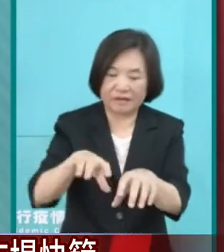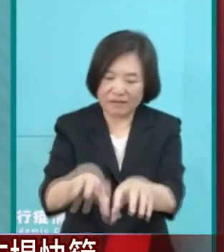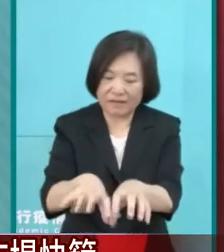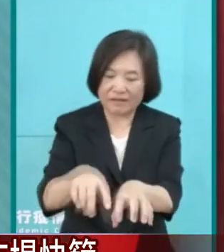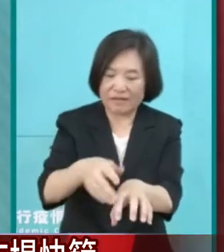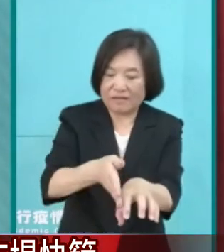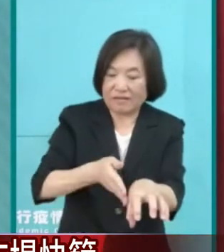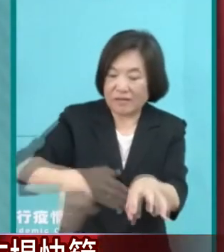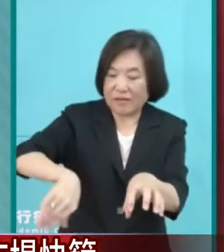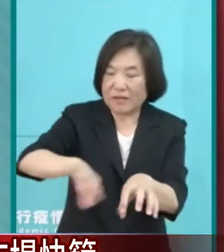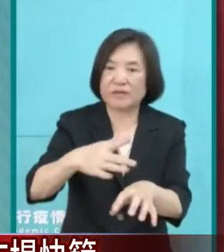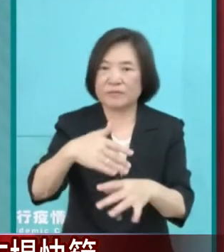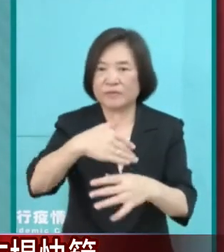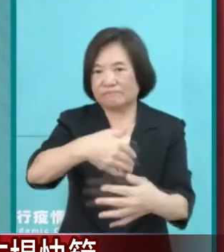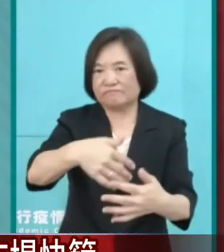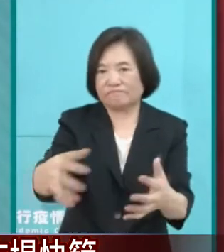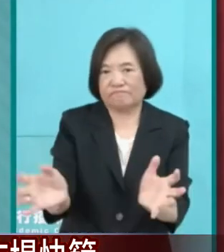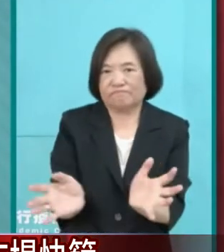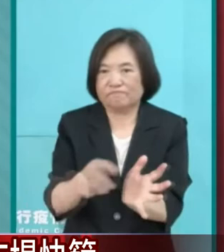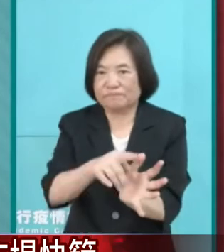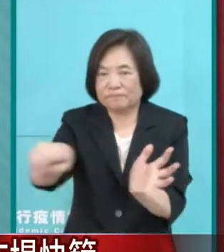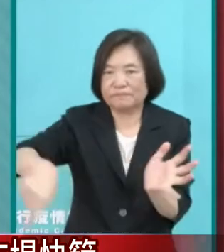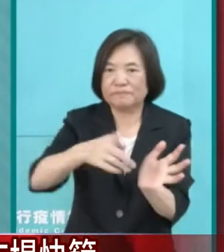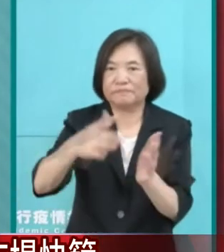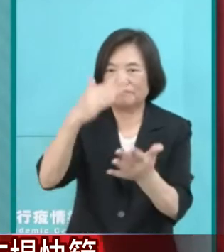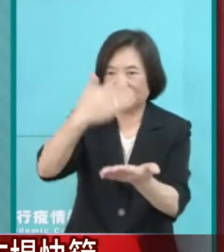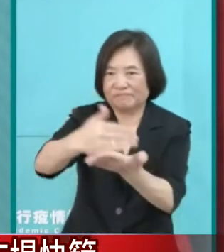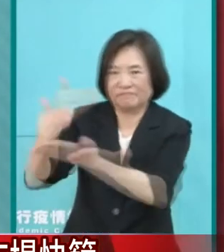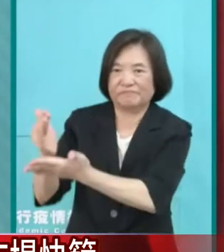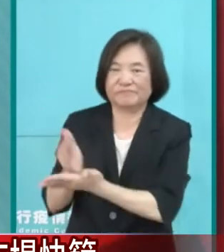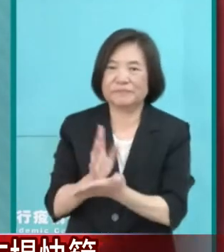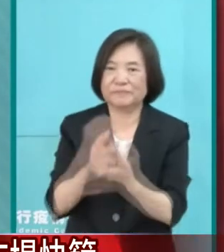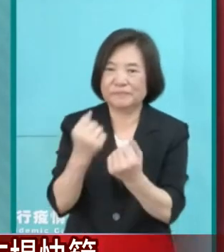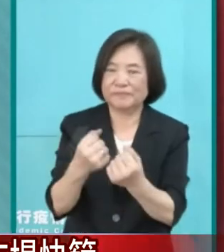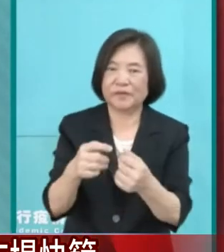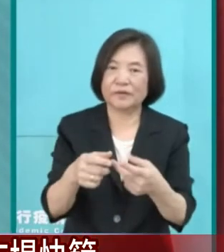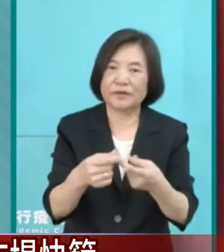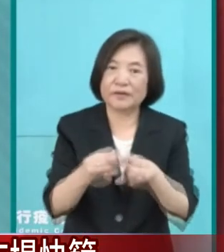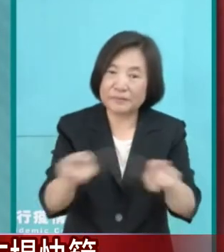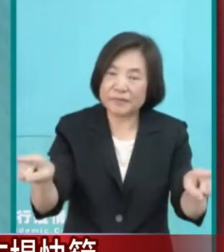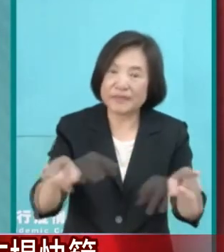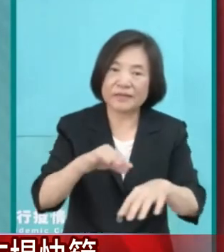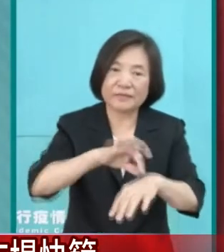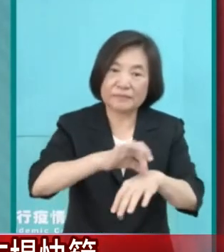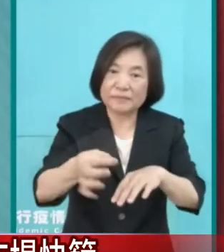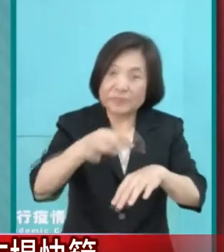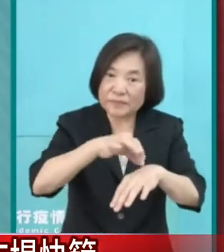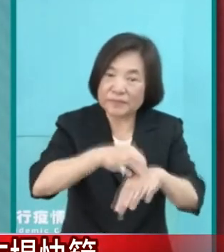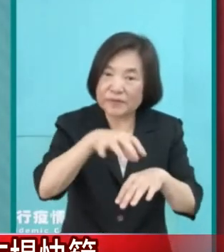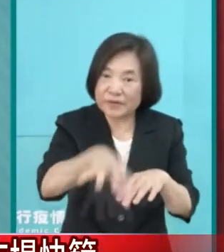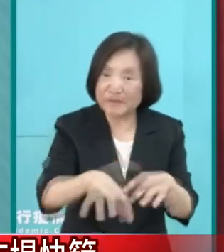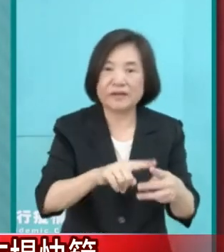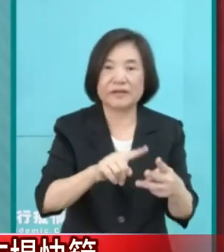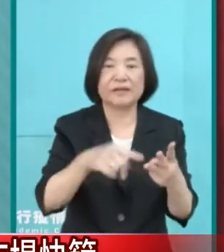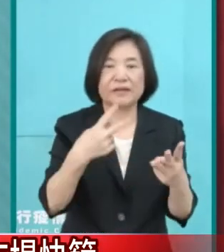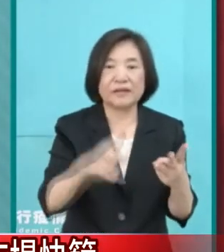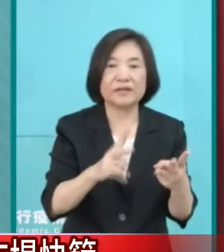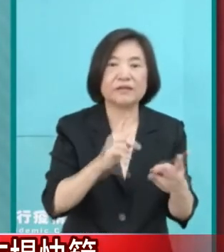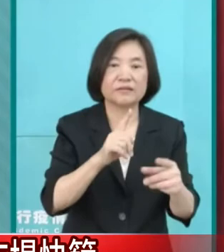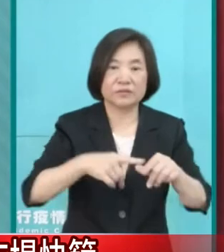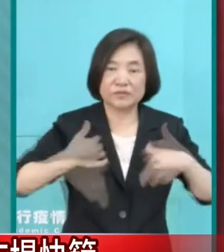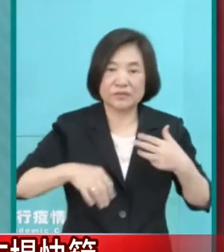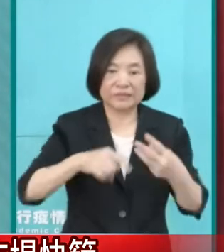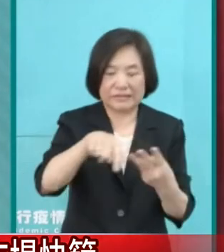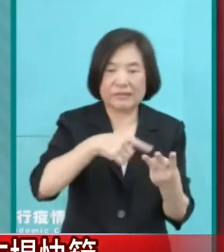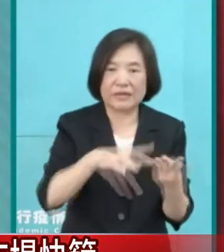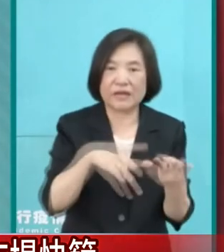二点，我们在边界的地方呢设了中心、和平跟剥皮寮三个定点的快筛站，第三个呢，我